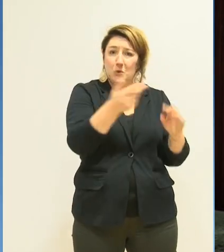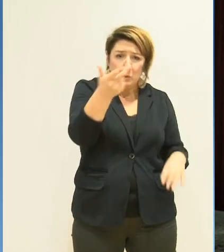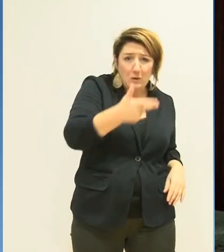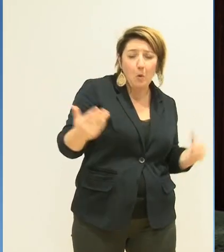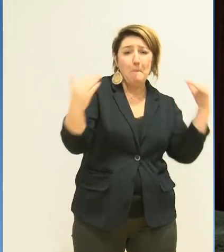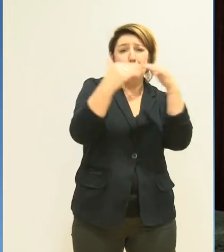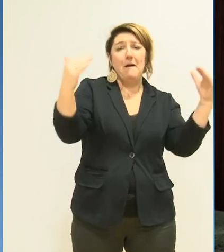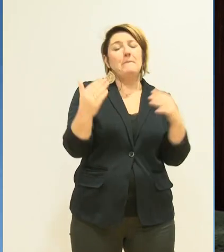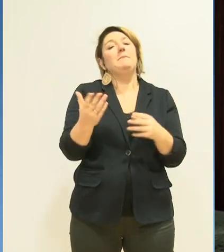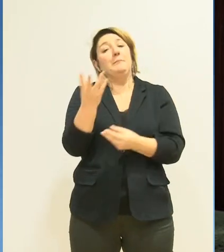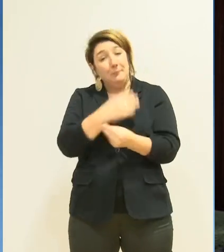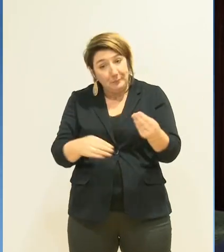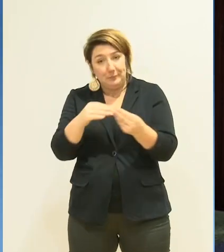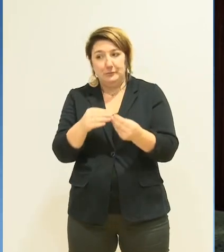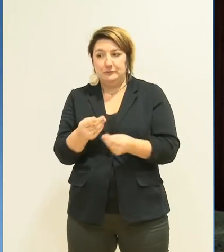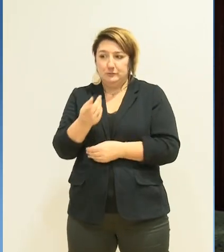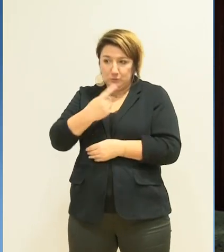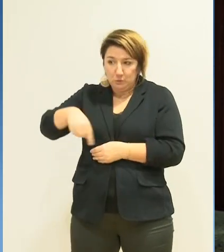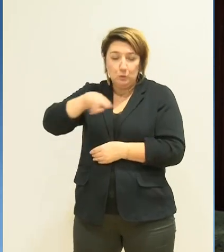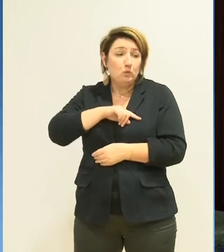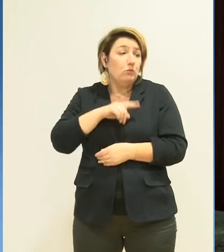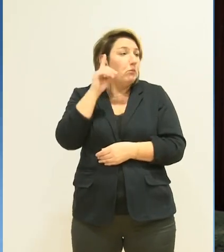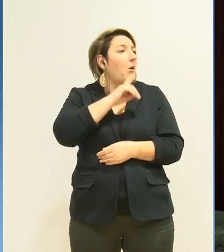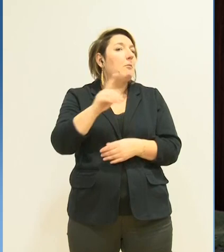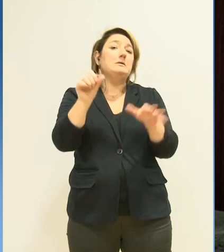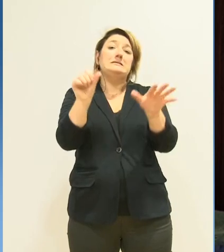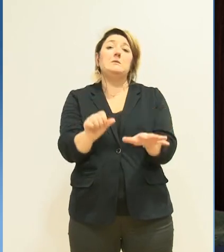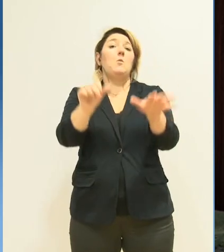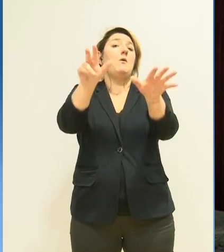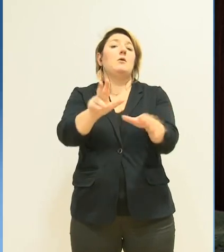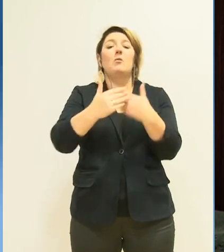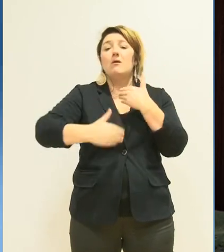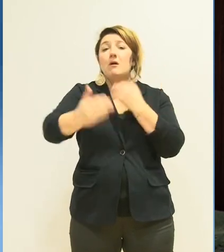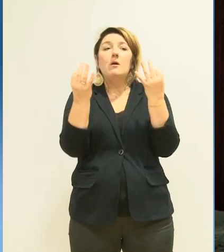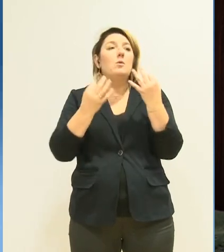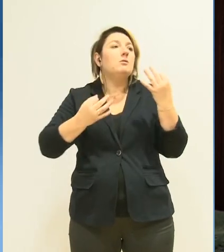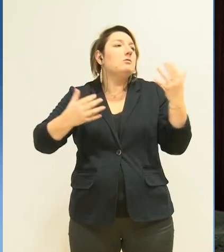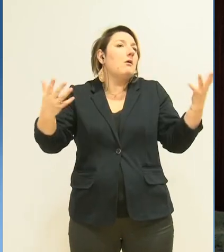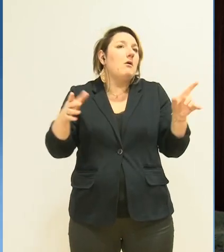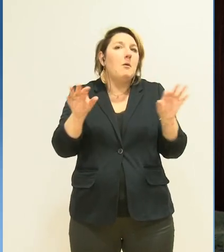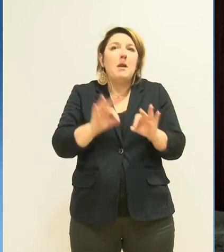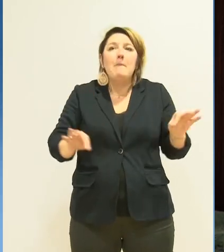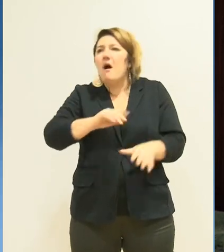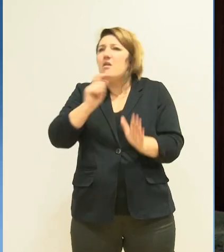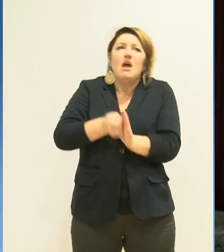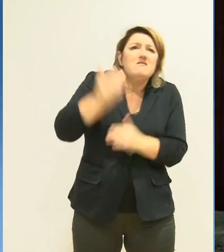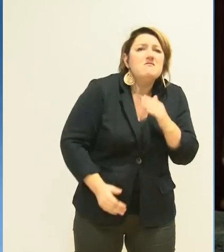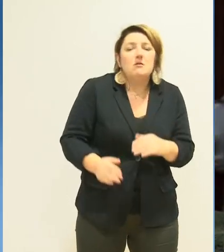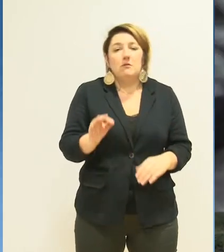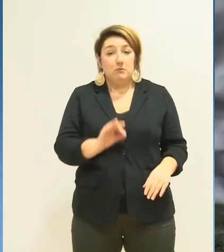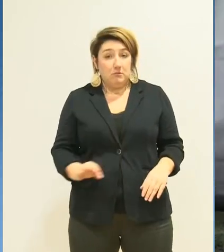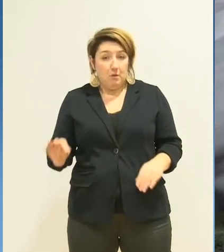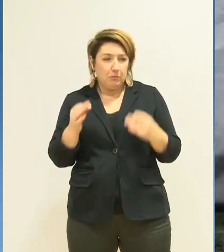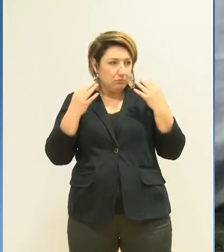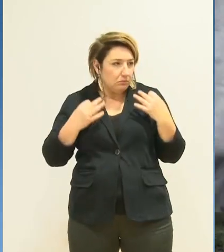nous présenter des six 6 mois huit mois le temps qu'il faudra on n'est pas cinq minutes 1 pour ce type de projet et ainsi